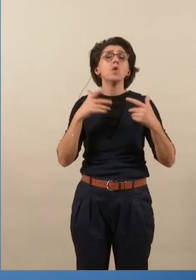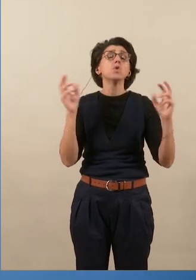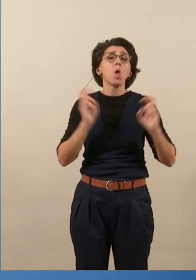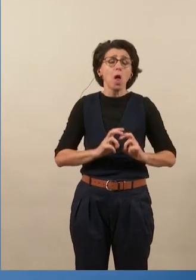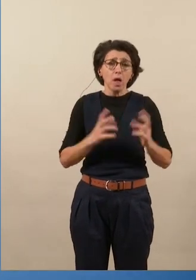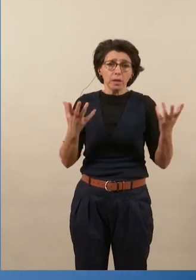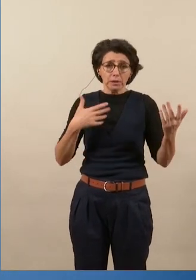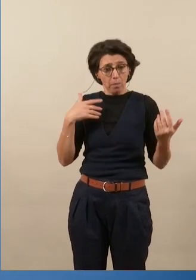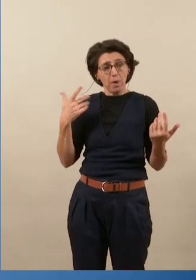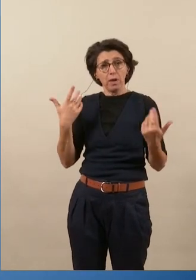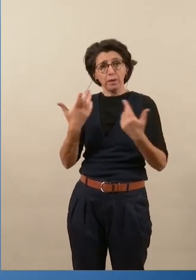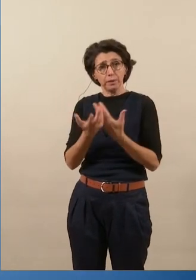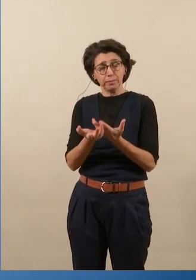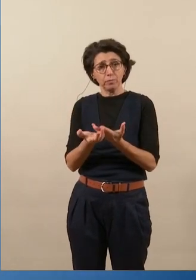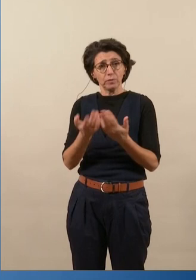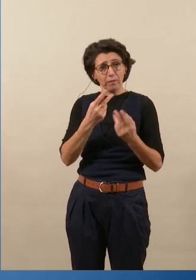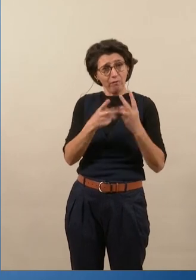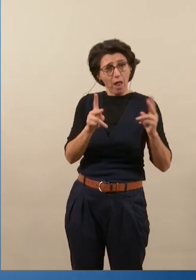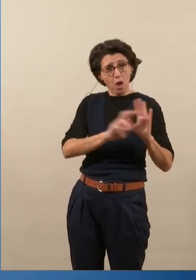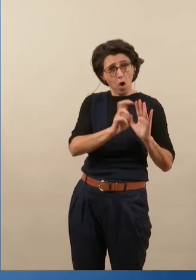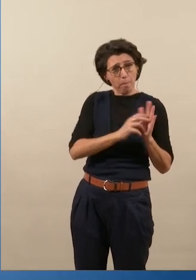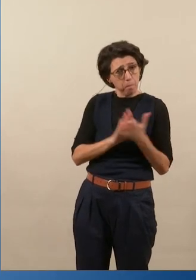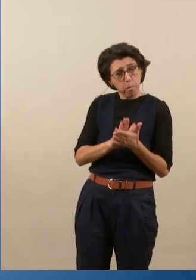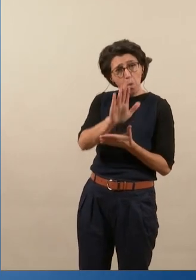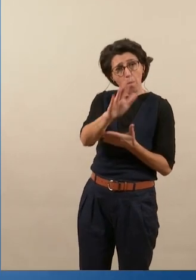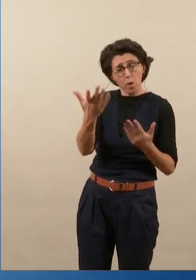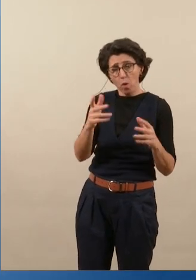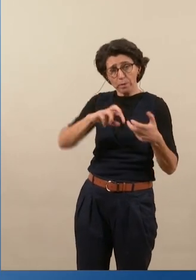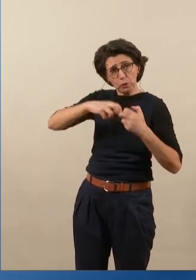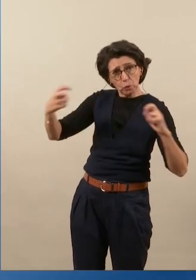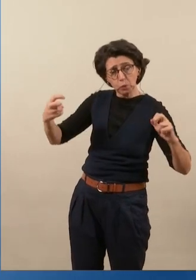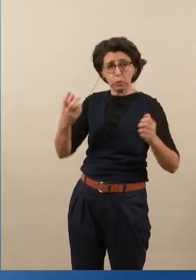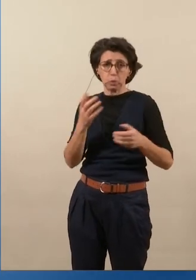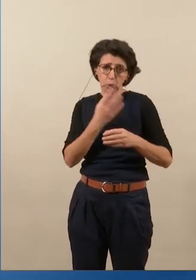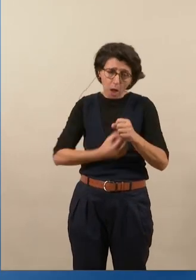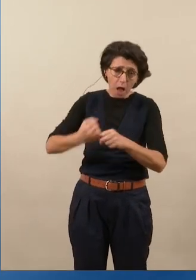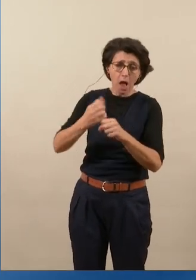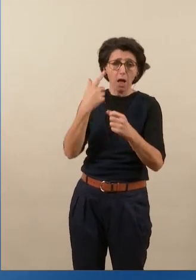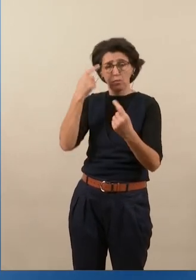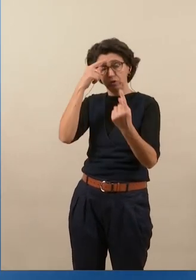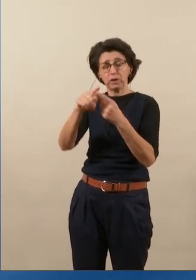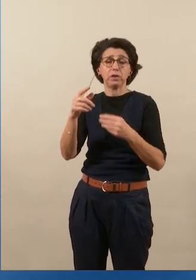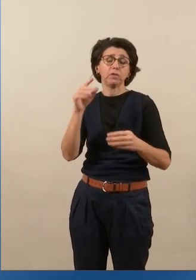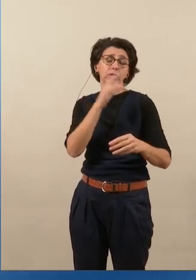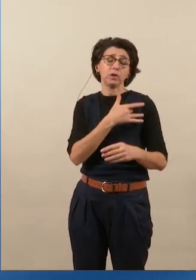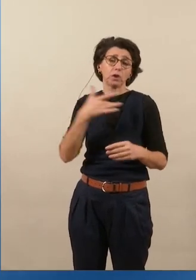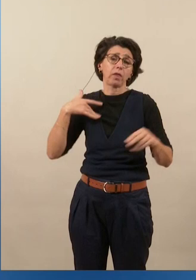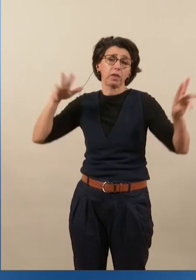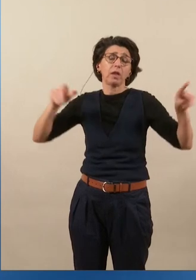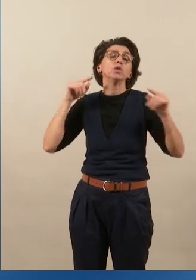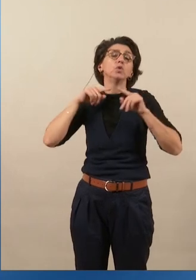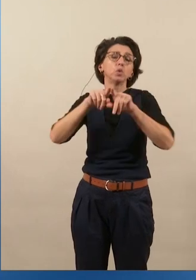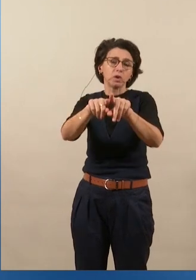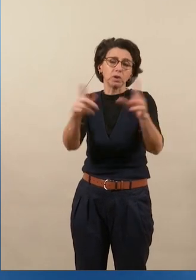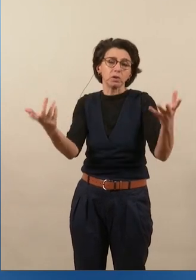Grenoble s'engage dans un soutien aux structures luttant pour une santé juste et solidaire soutien au Centre de